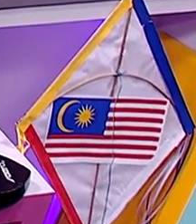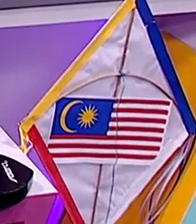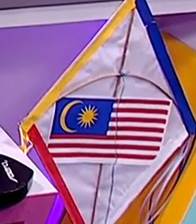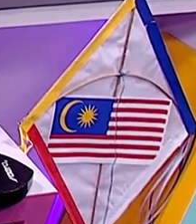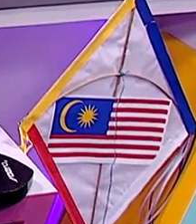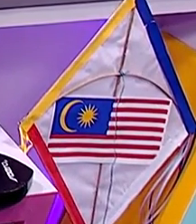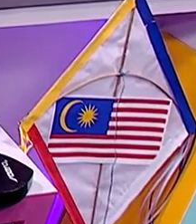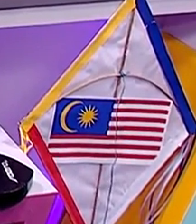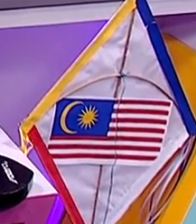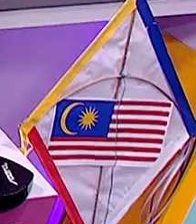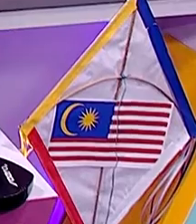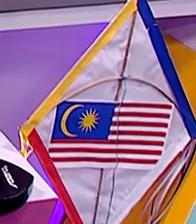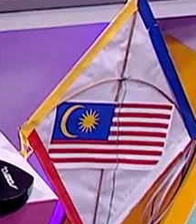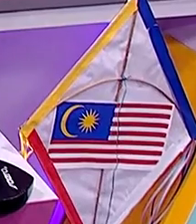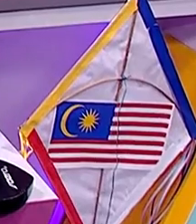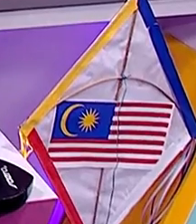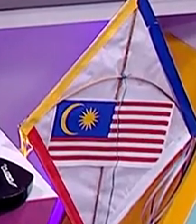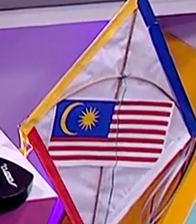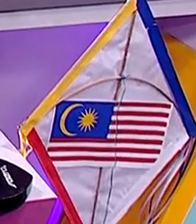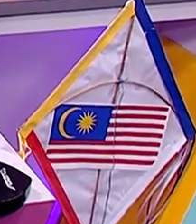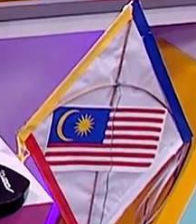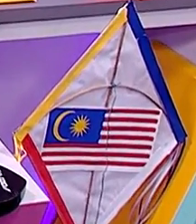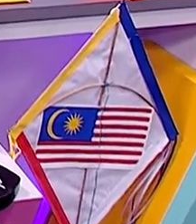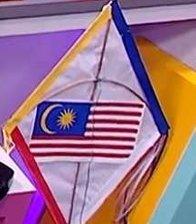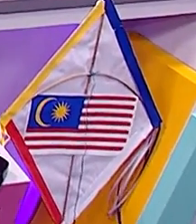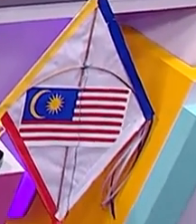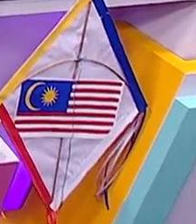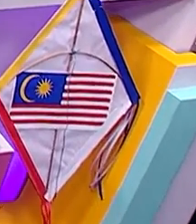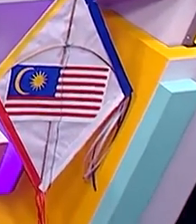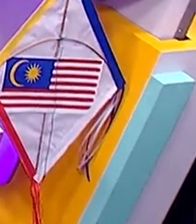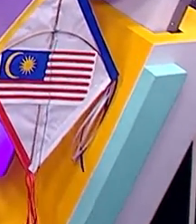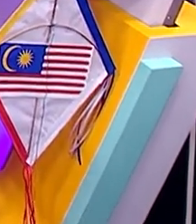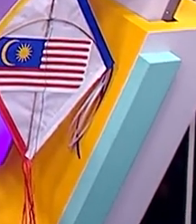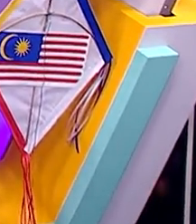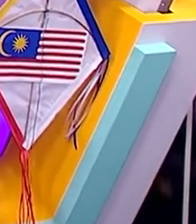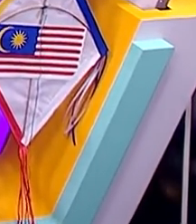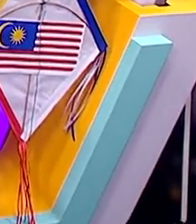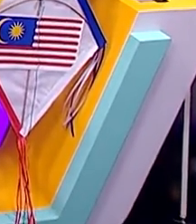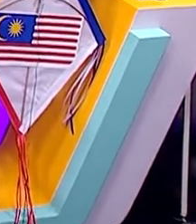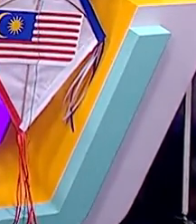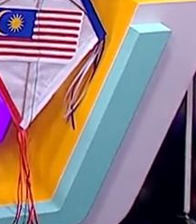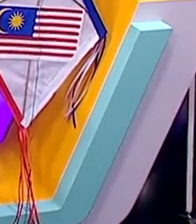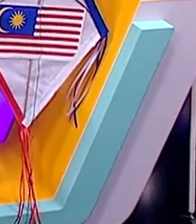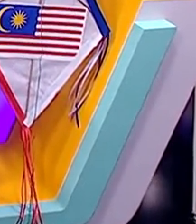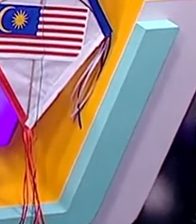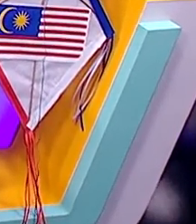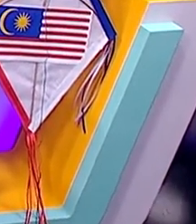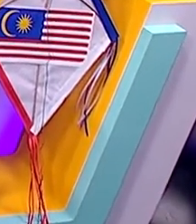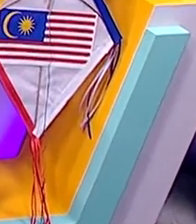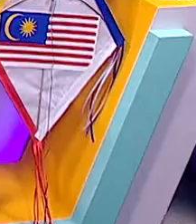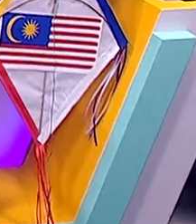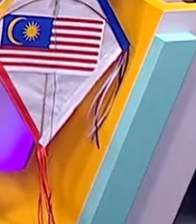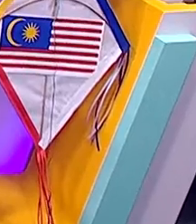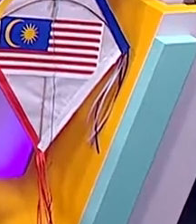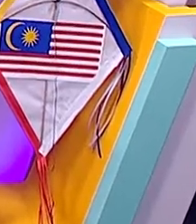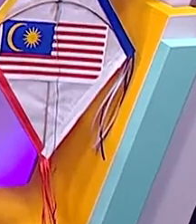Malaysia. Saya anak Malaysia. Terima kasih. Jumpa lagi. Assalamualaikum.